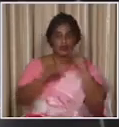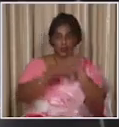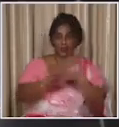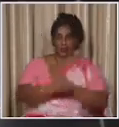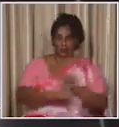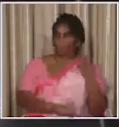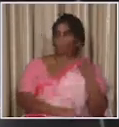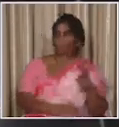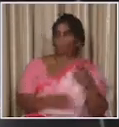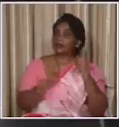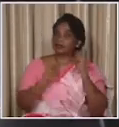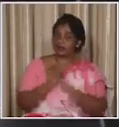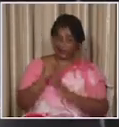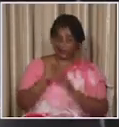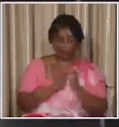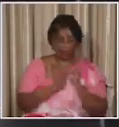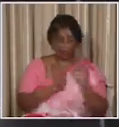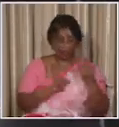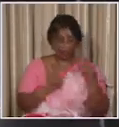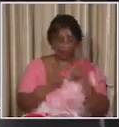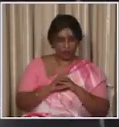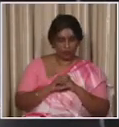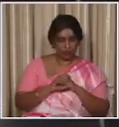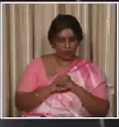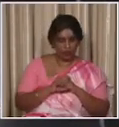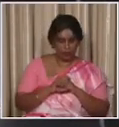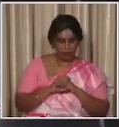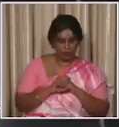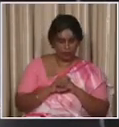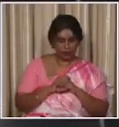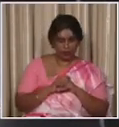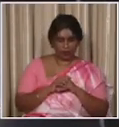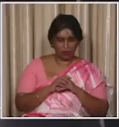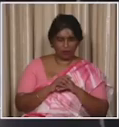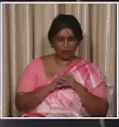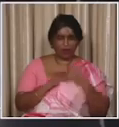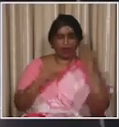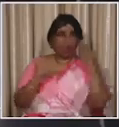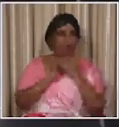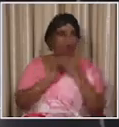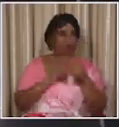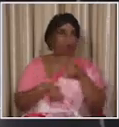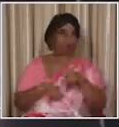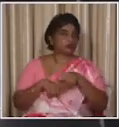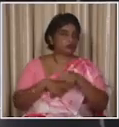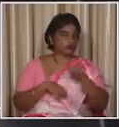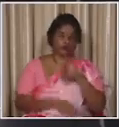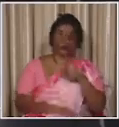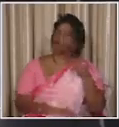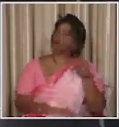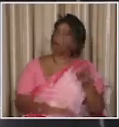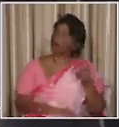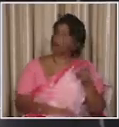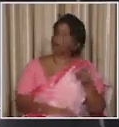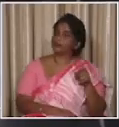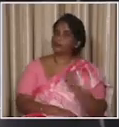ගැබේ නැතත් ක්‍රීඩා අමාත්‍යවරය විදිහට එතුමා අහගෙන ඉන්නවා නම් එතුමාගේ අපි අවධානය යොමු කරන මේ වෙනකොට එතුමා